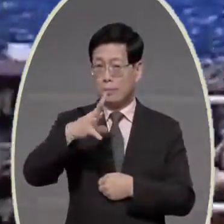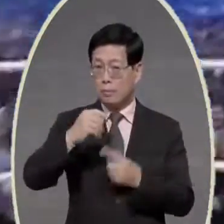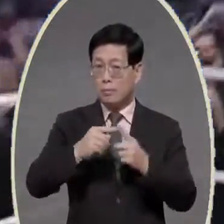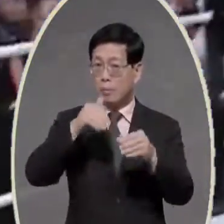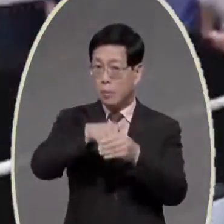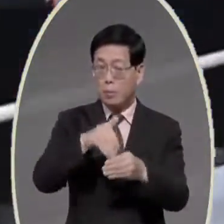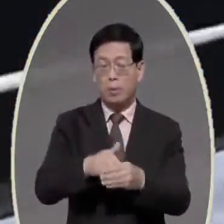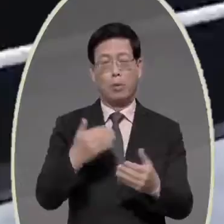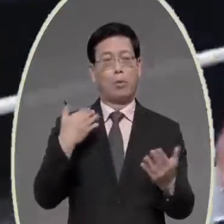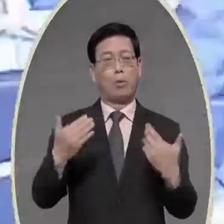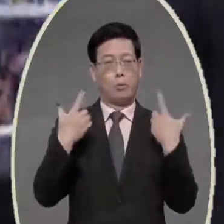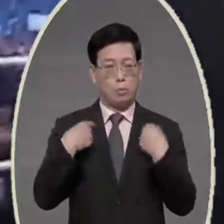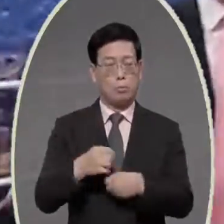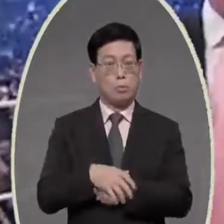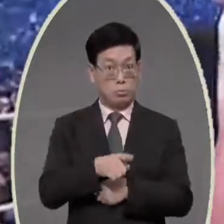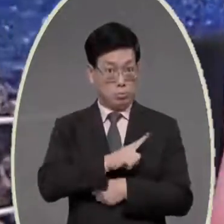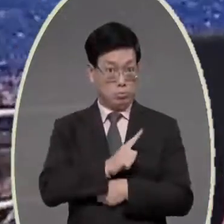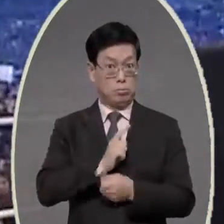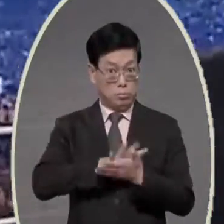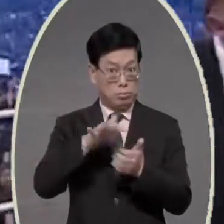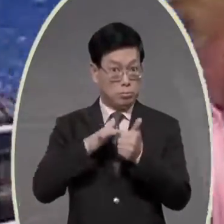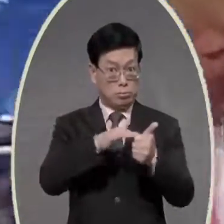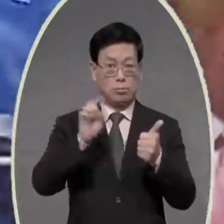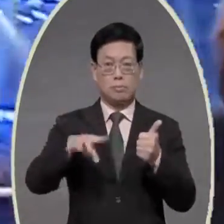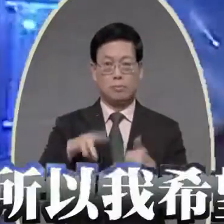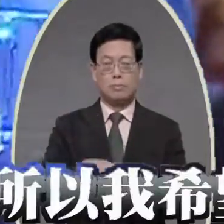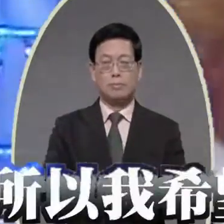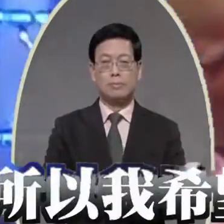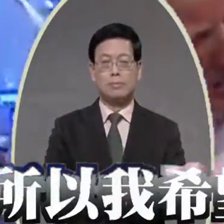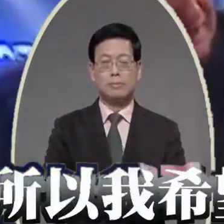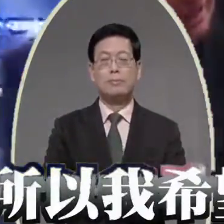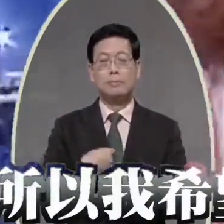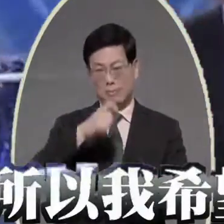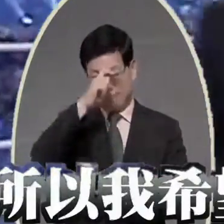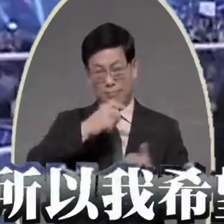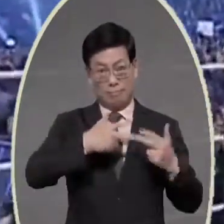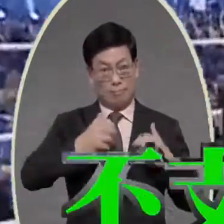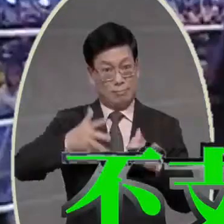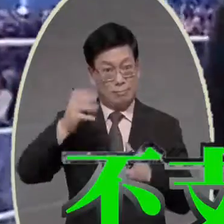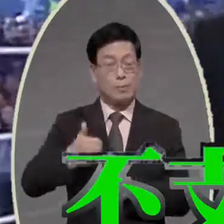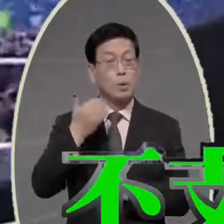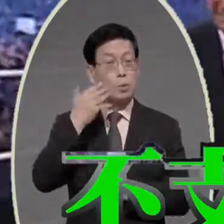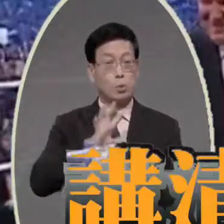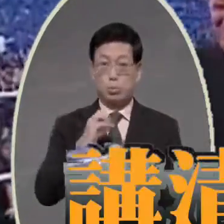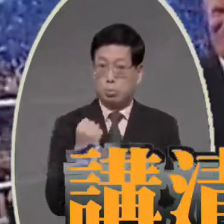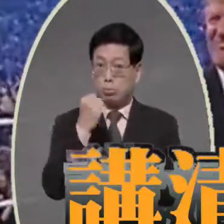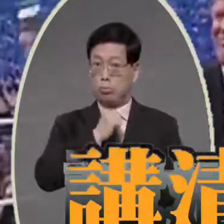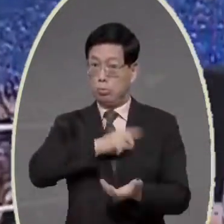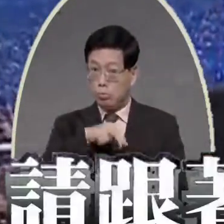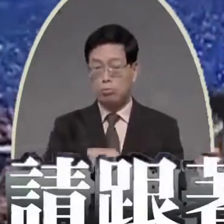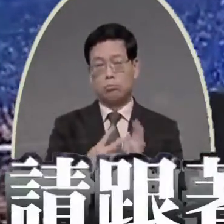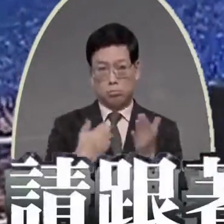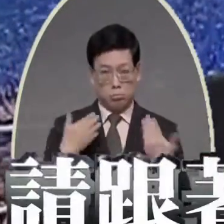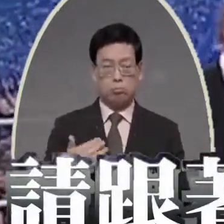票给你的时候才知道你要把我们带到哪里去。所以我希望蔡英文总统如果不支持台独，讲清楚